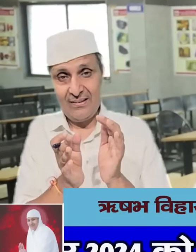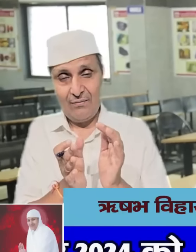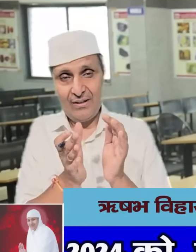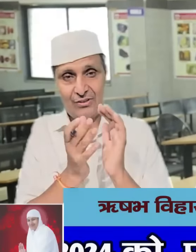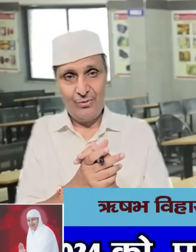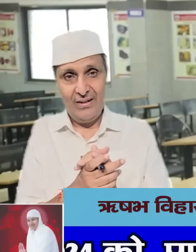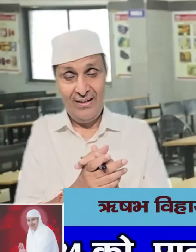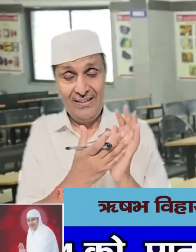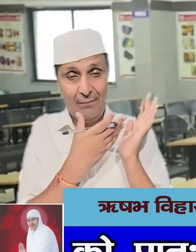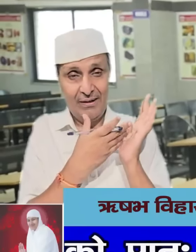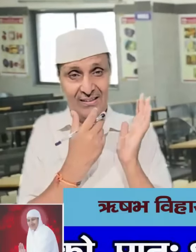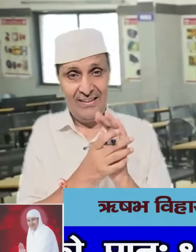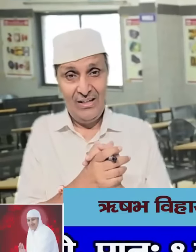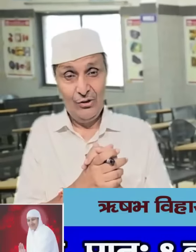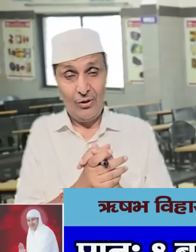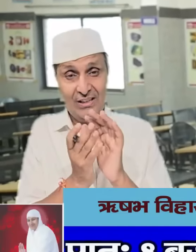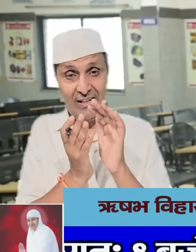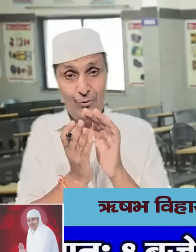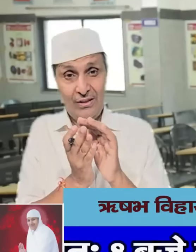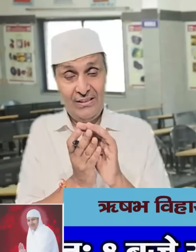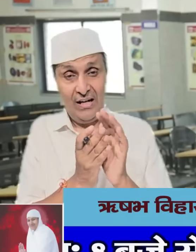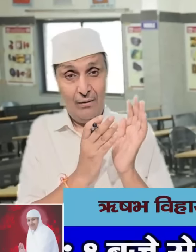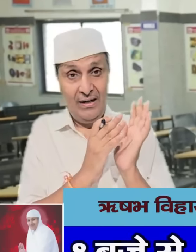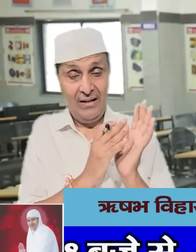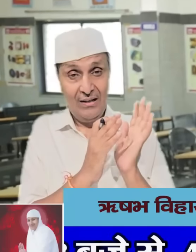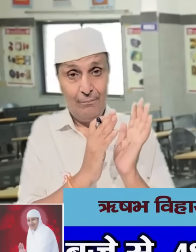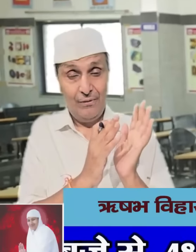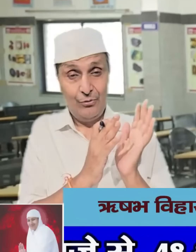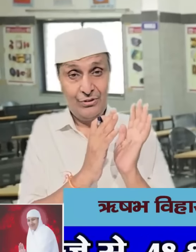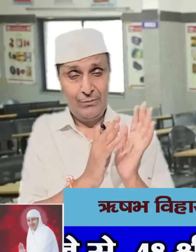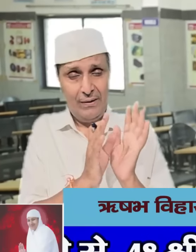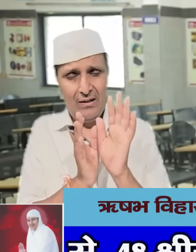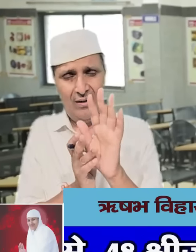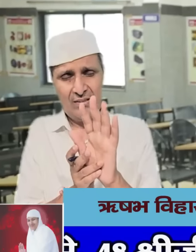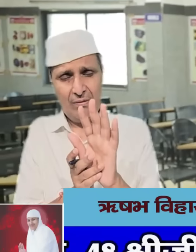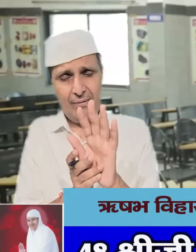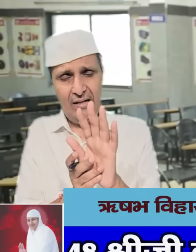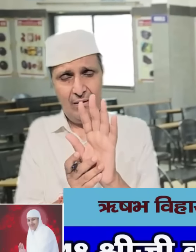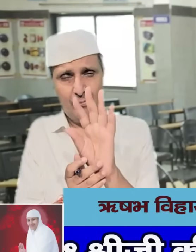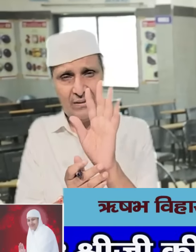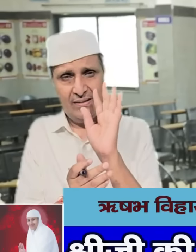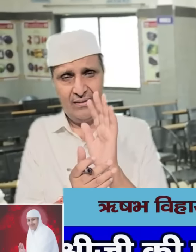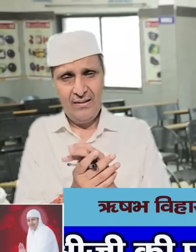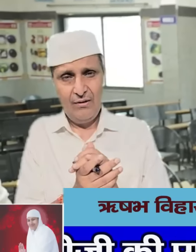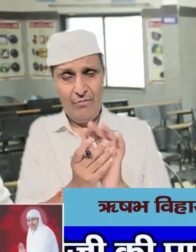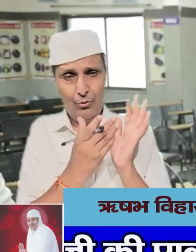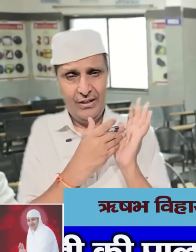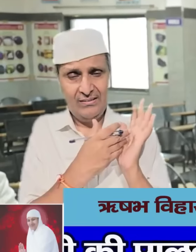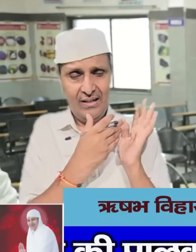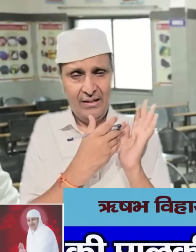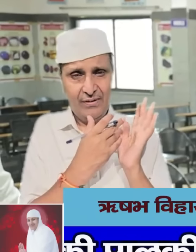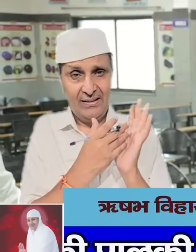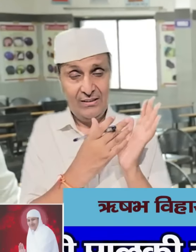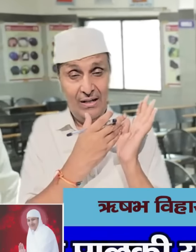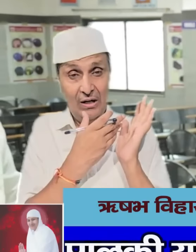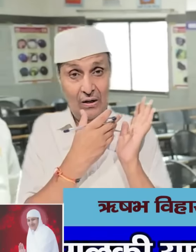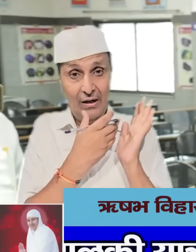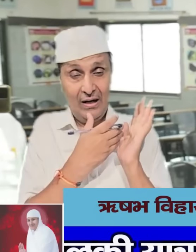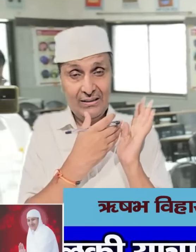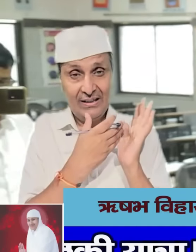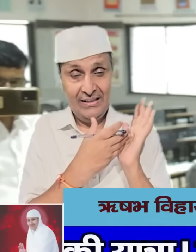अभी तक कवर कर चुके हैं। यहाँ पर गए थे तो आचार्य गुरुधर जी ने हमें अब उस तीर्थ में गजब का बना है, आपको बता दें, वरूर के अंदर नवग्रह